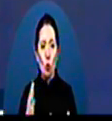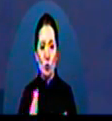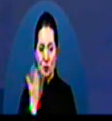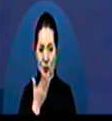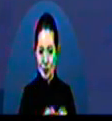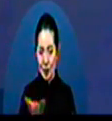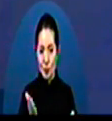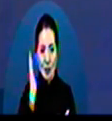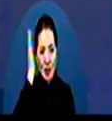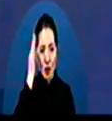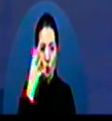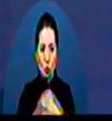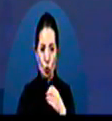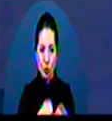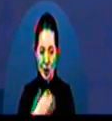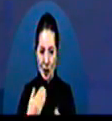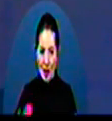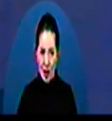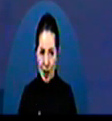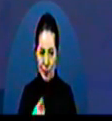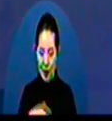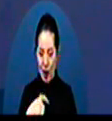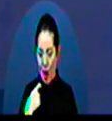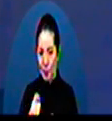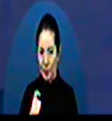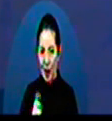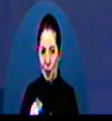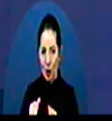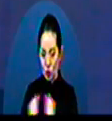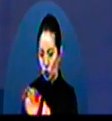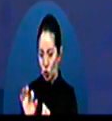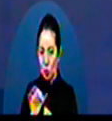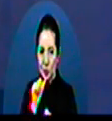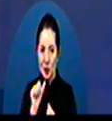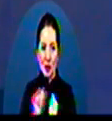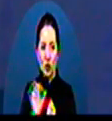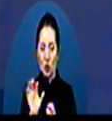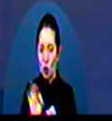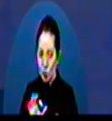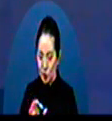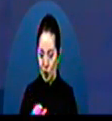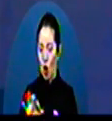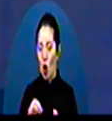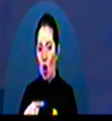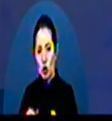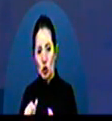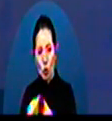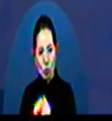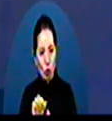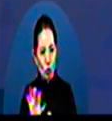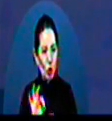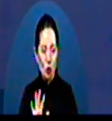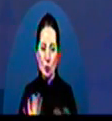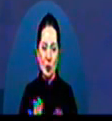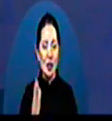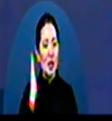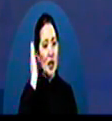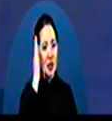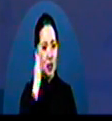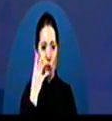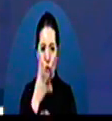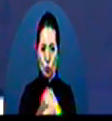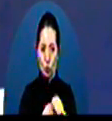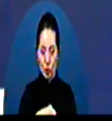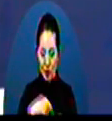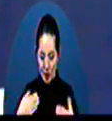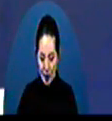4 жилийн амьдрал тодорхойлж байгаа. Тэс энэ бол амьтаа ахтууга сонгож байгаа биш. Найз өгтөө сонгож байгаа биш тийм үү? Он жоодаа сонгож байгаа биш. Энэ бол ирээдүйн 4 жилийн амьдралынхаа